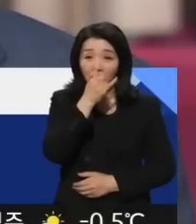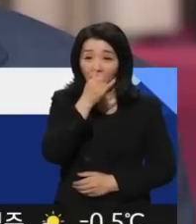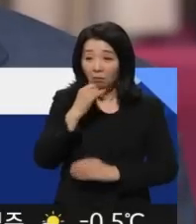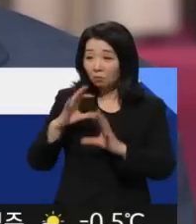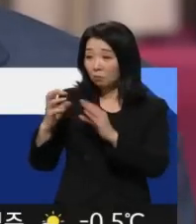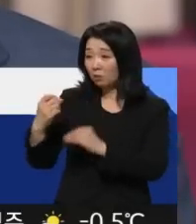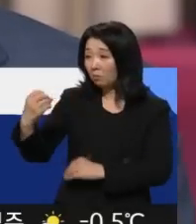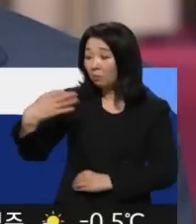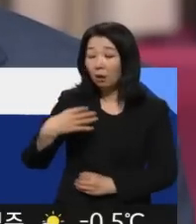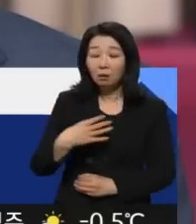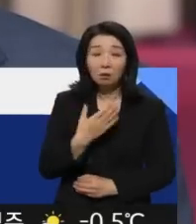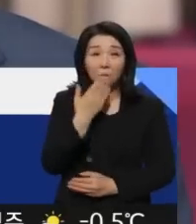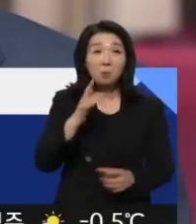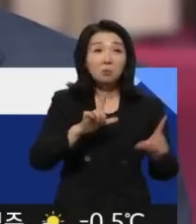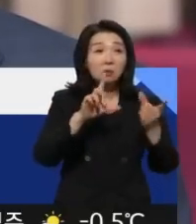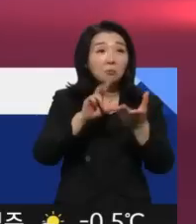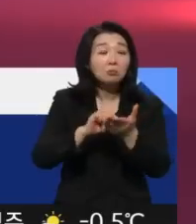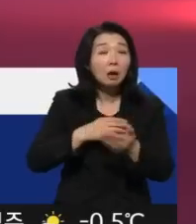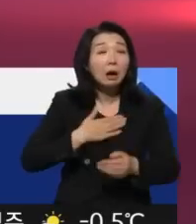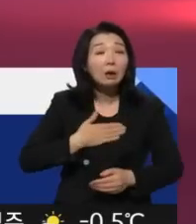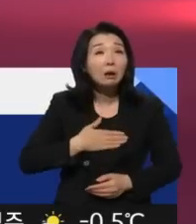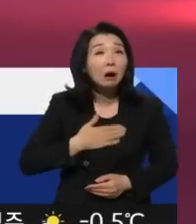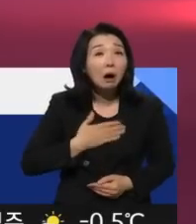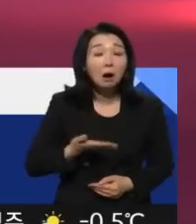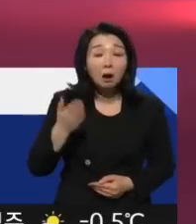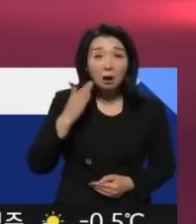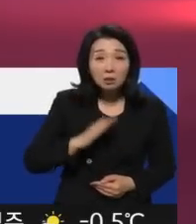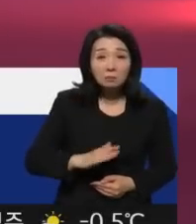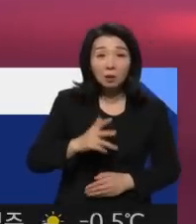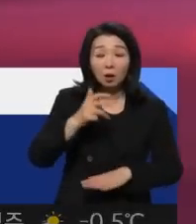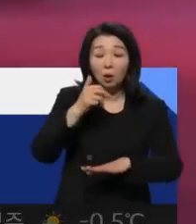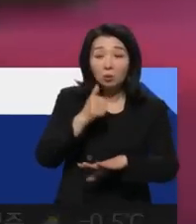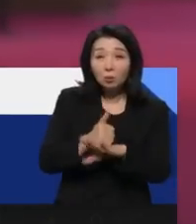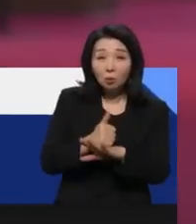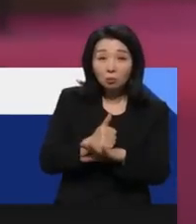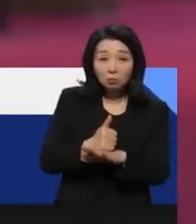민생 법안을 강조하면서도 실제로는 법안 처리를